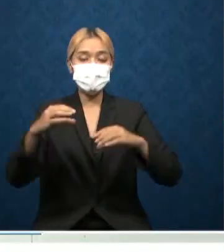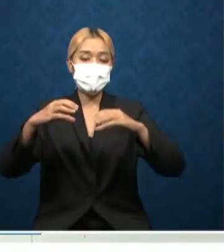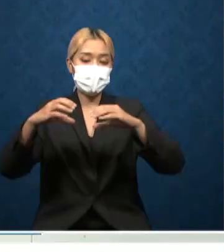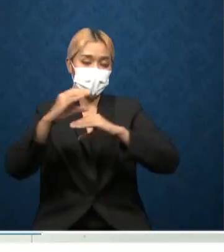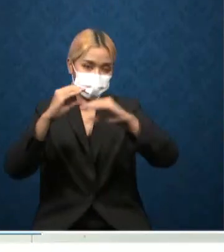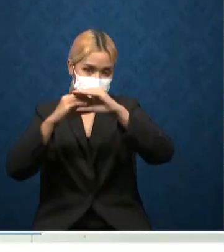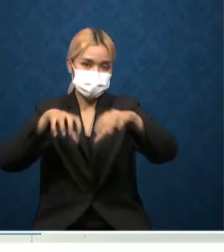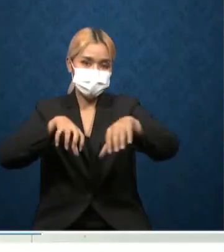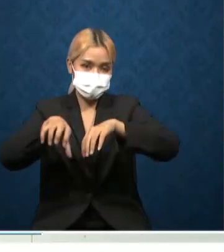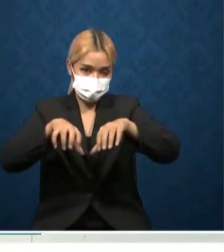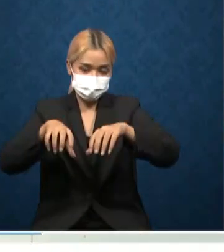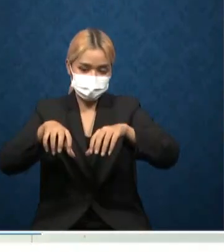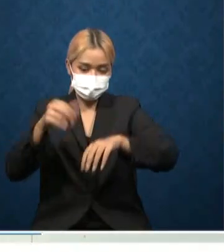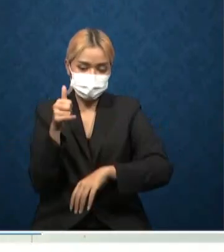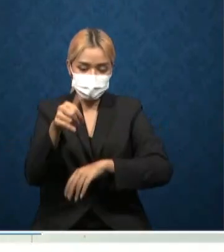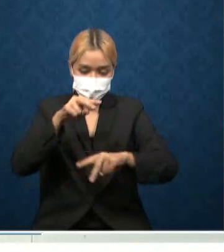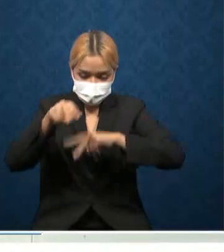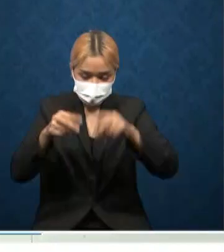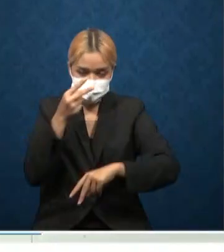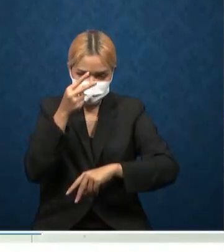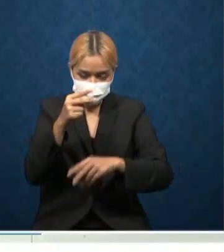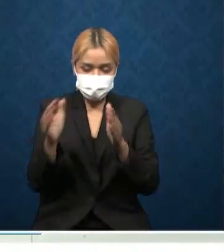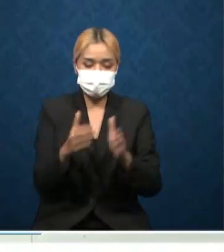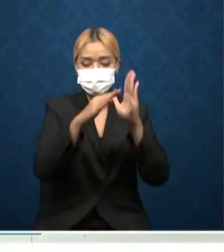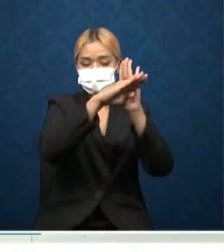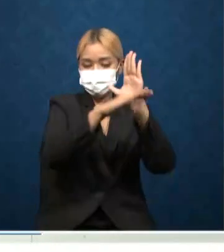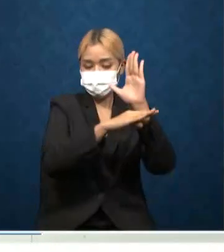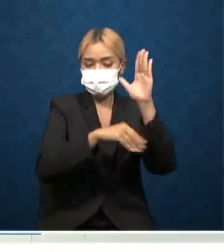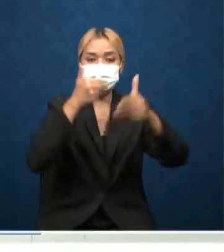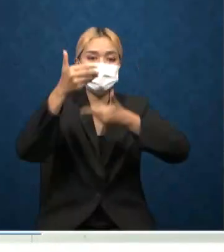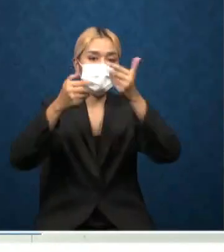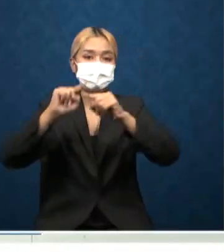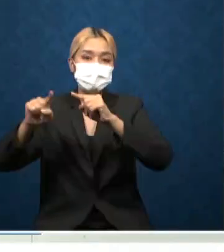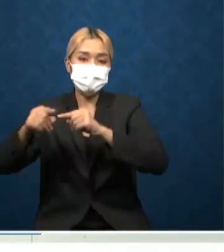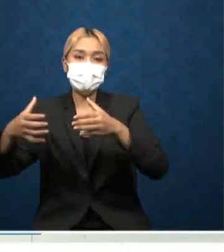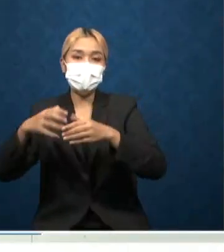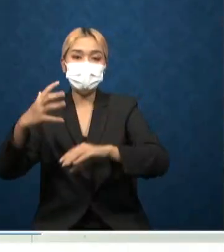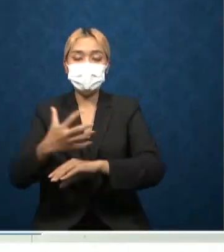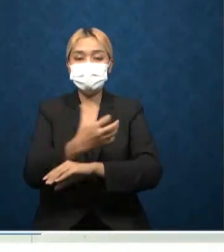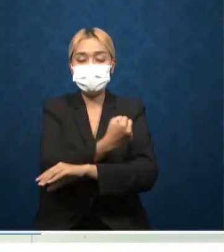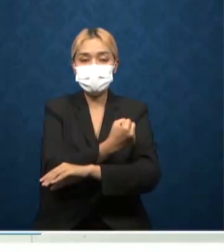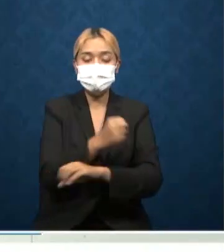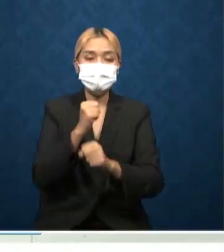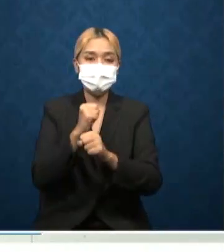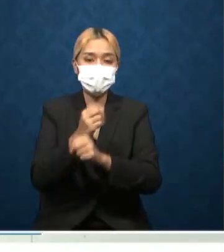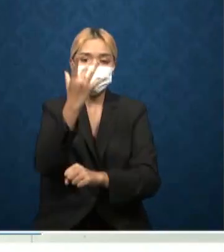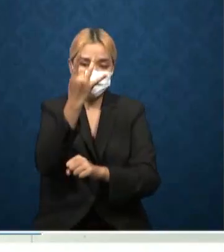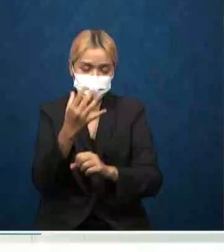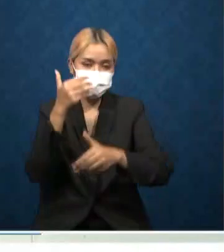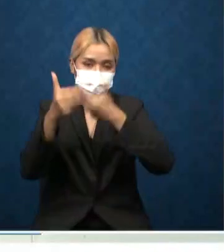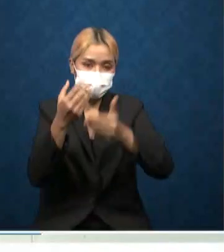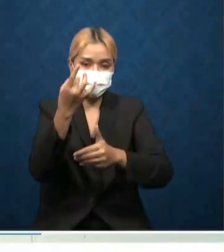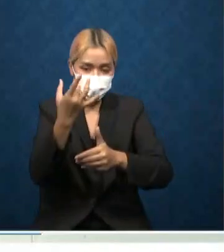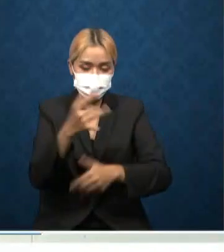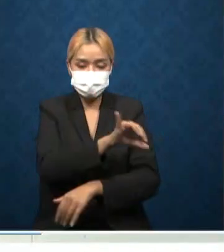ตรวจติดตามการดำเนินกิจกรรมของพรรคการเมืองสาขาพรรคการเมืองและตัวแทน